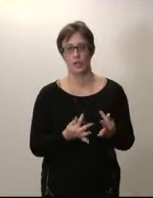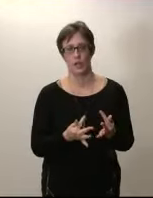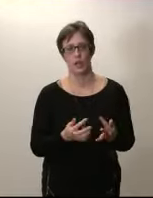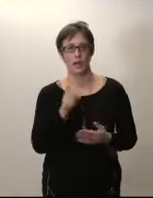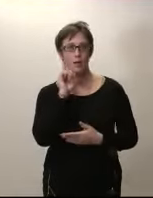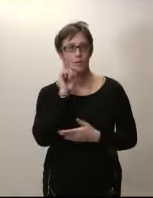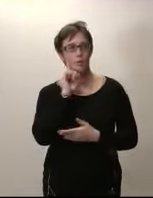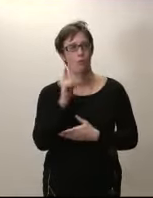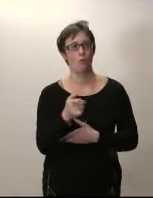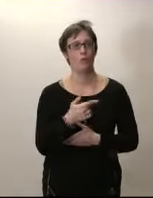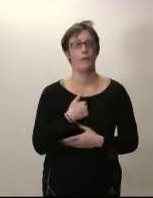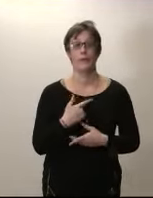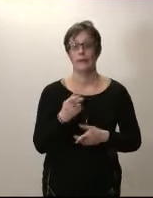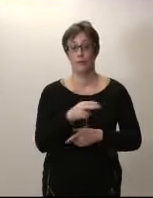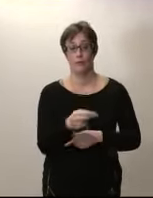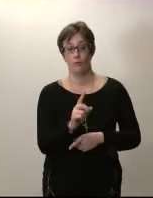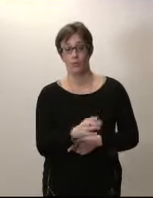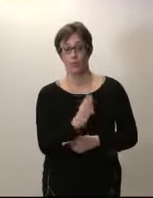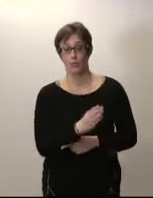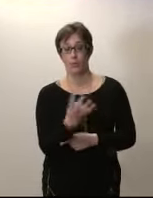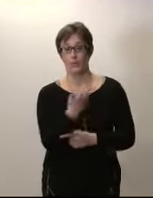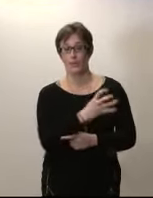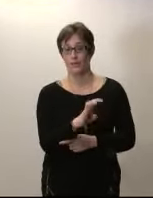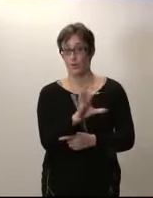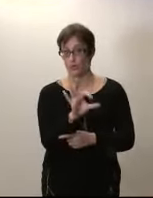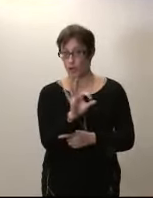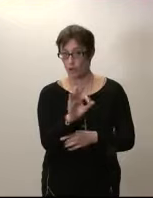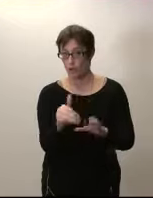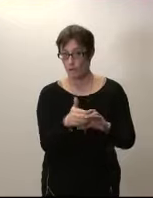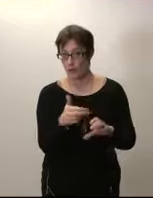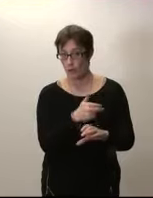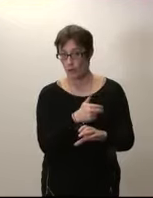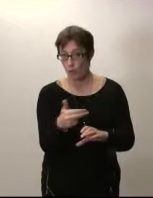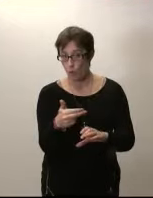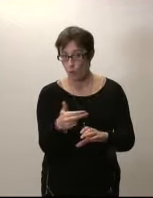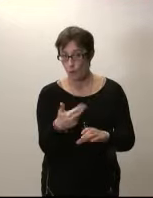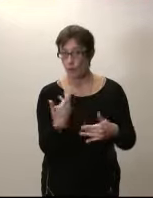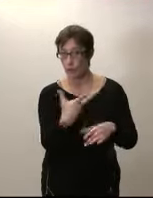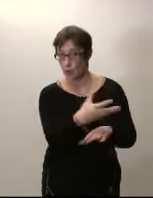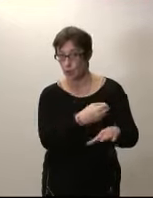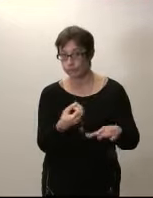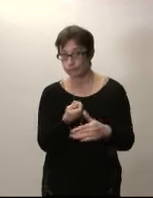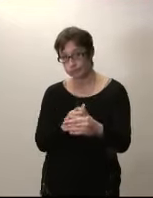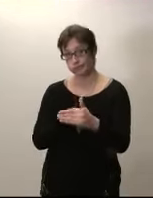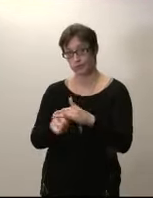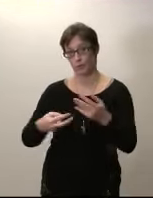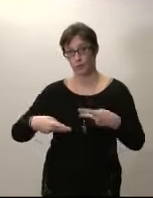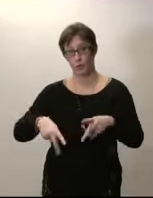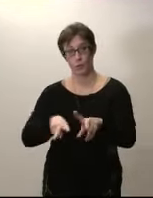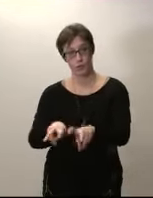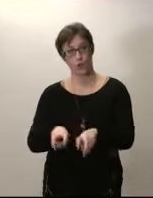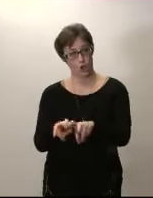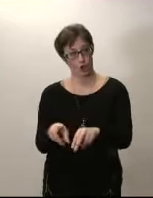nous n'avons pas abondé les 450 000 euros que vous aviez injectés dans l'aménagement de la rue des Jardins. C'est vrai que ça mettait en difficulté le